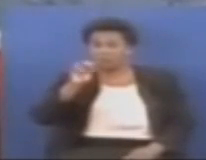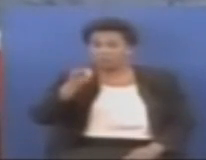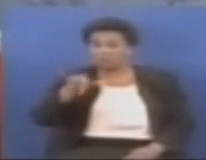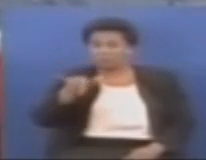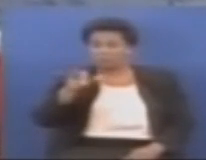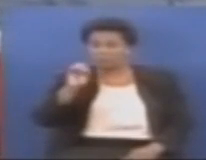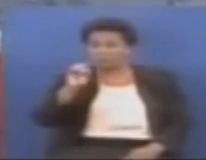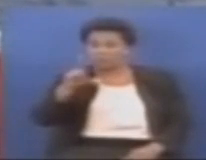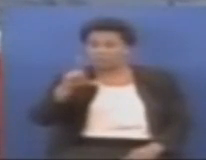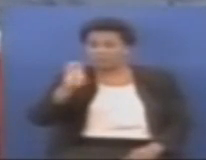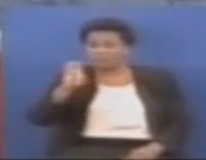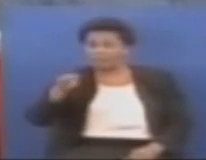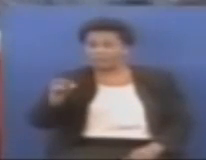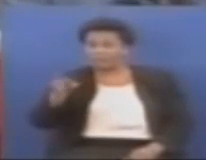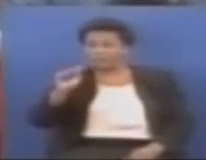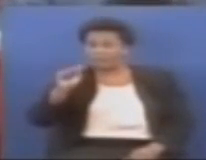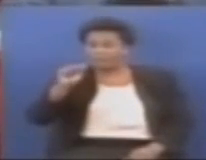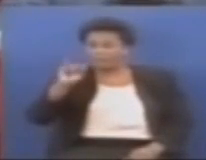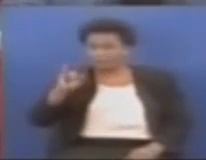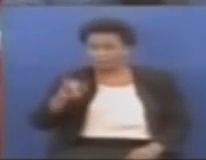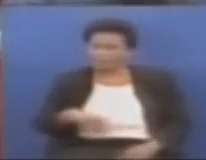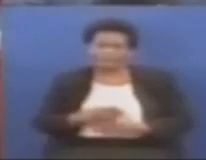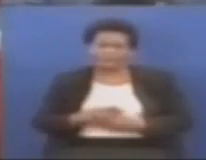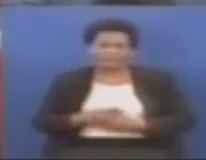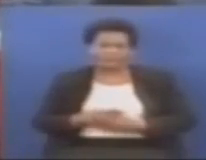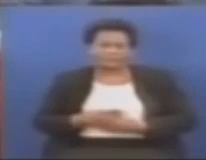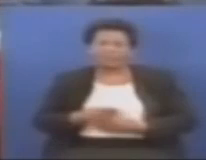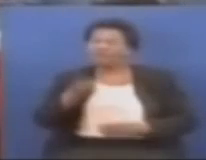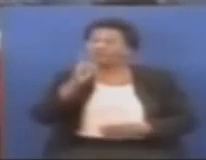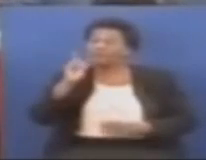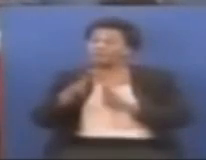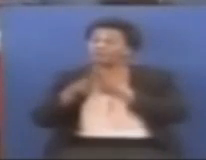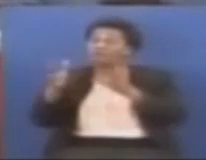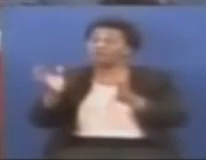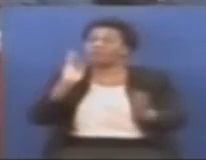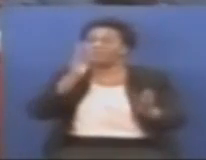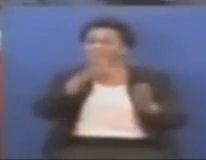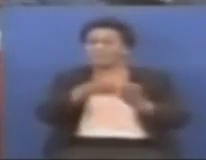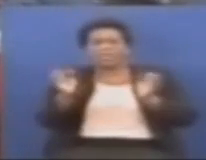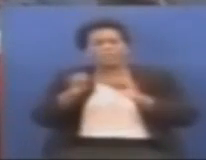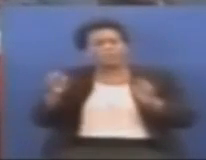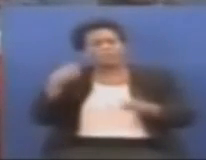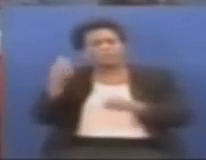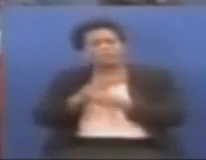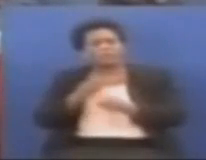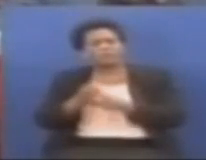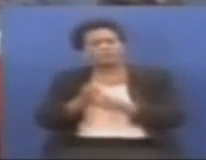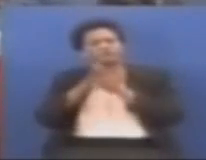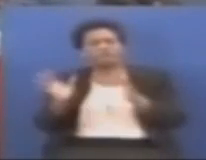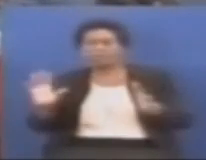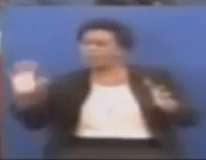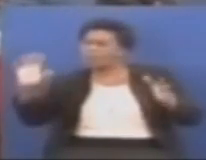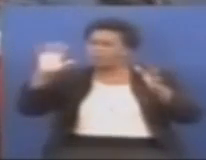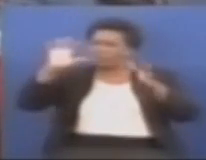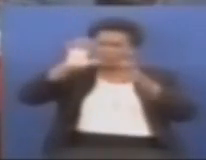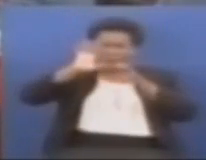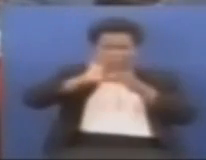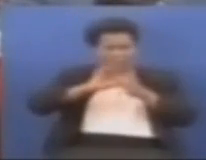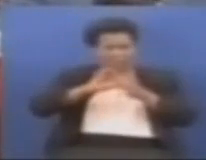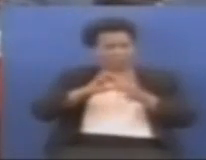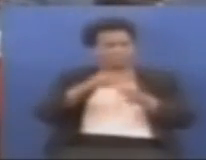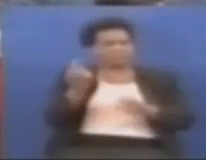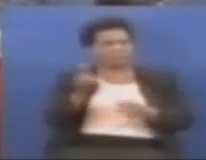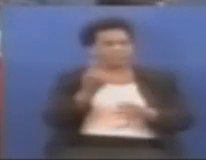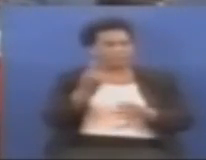pili utakaoanza kutekelezwa kuanzia mwezi Julai 2019 na kukamilika mwezi Juni 2021. Mheshimiwa Spika, shule ya